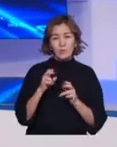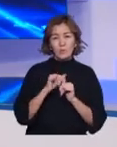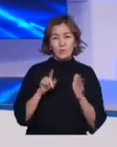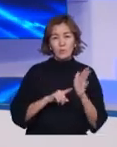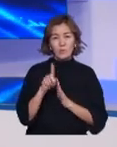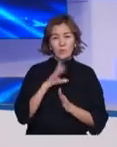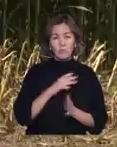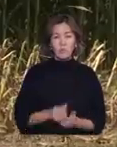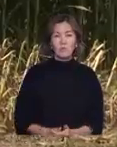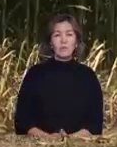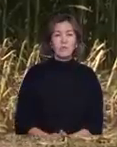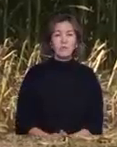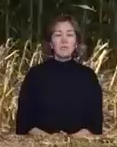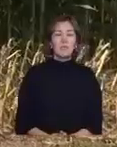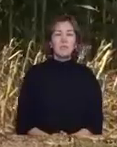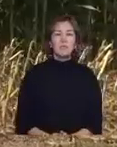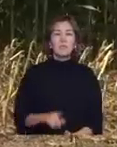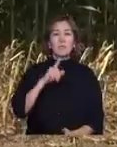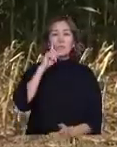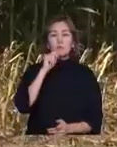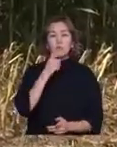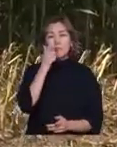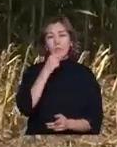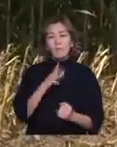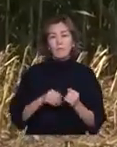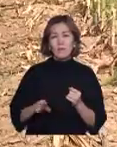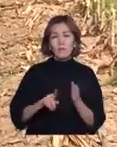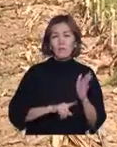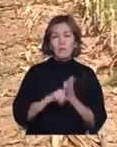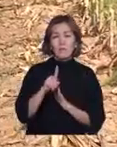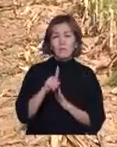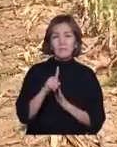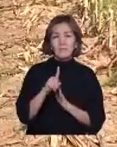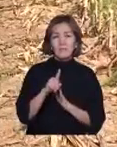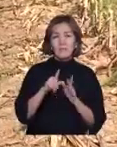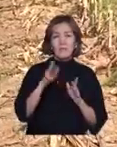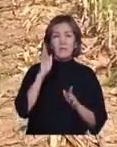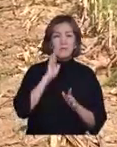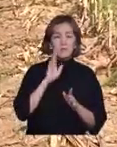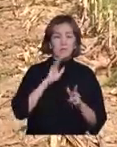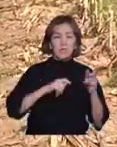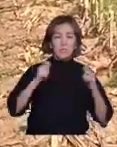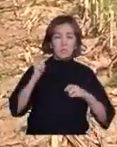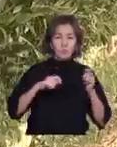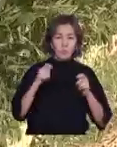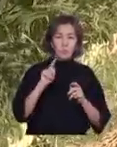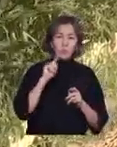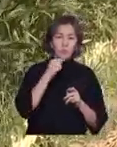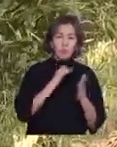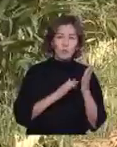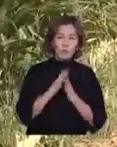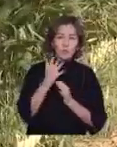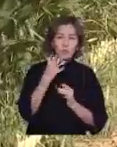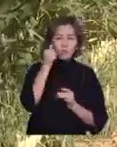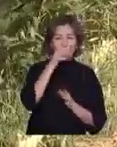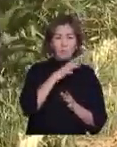отыр. Жәнібек Оханов Жаркент өңірінде ең алғашқылардың бірі болып тамшылатып суару әдісімен жүгері өсірген шаруа. 5